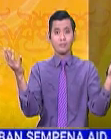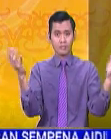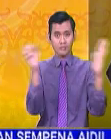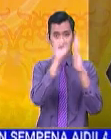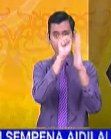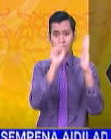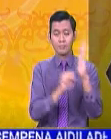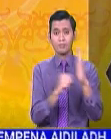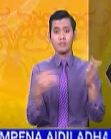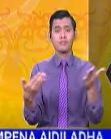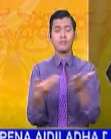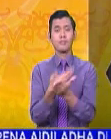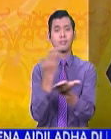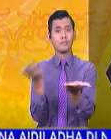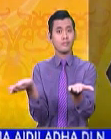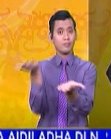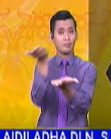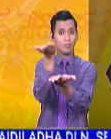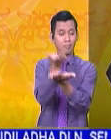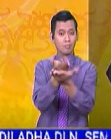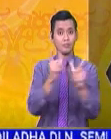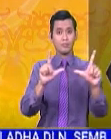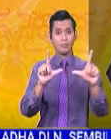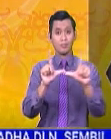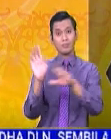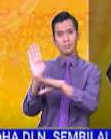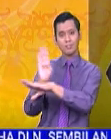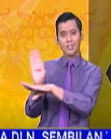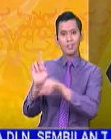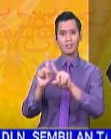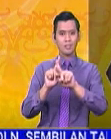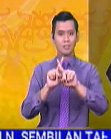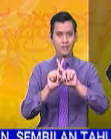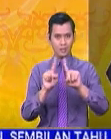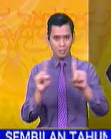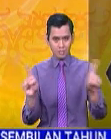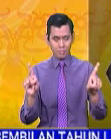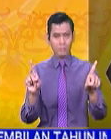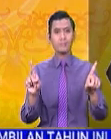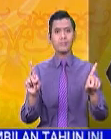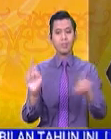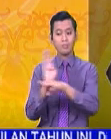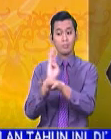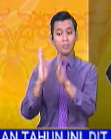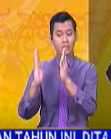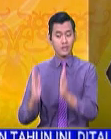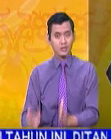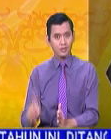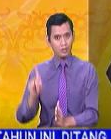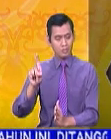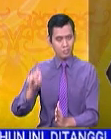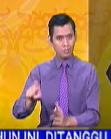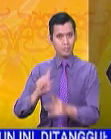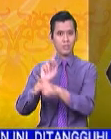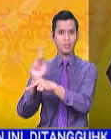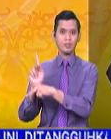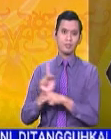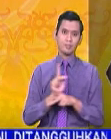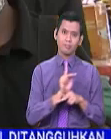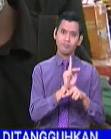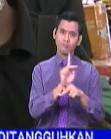syarat pembaharuan atau permohonan permit perniagaan namun golongan itu disarankan agar mengambil langkah berjaga-jaga